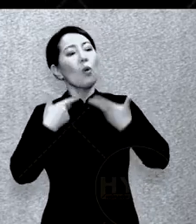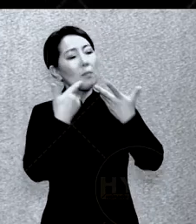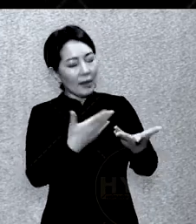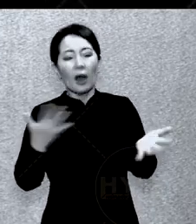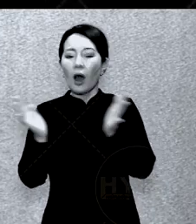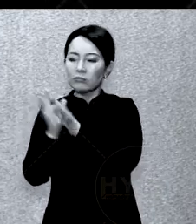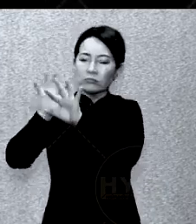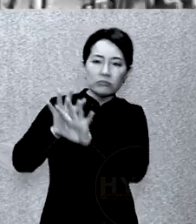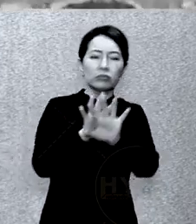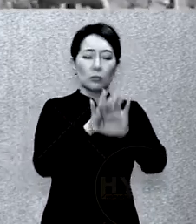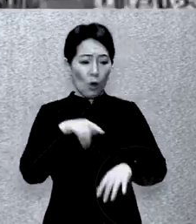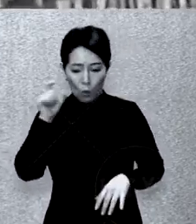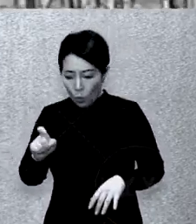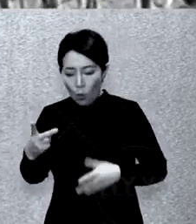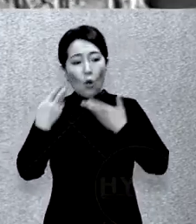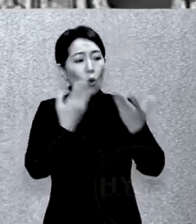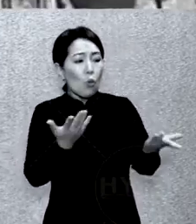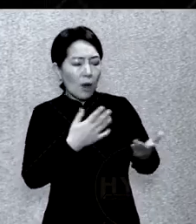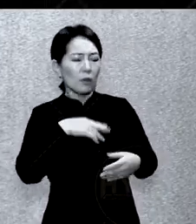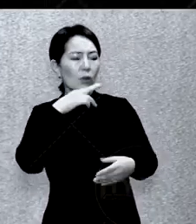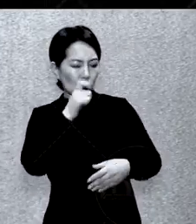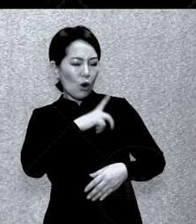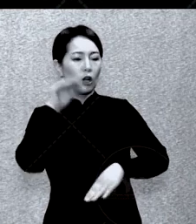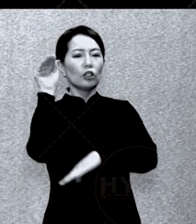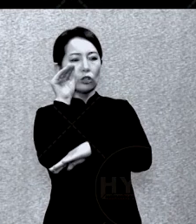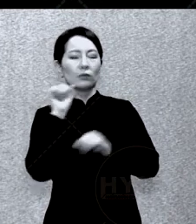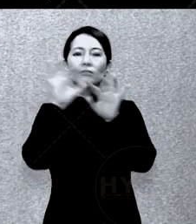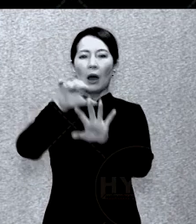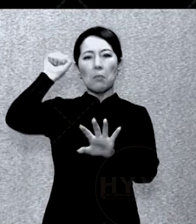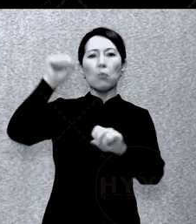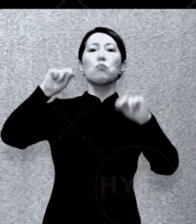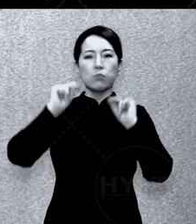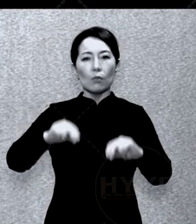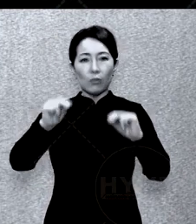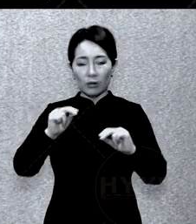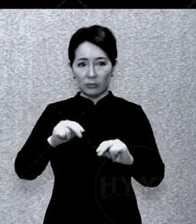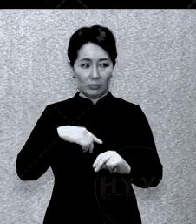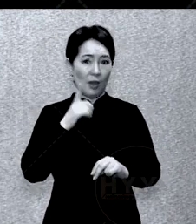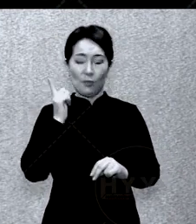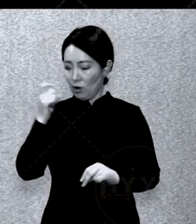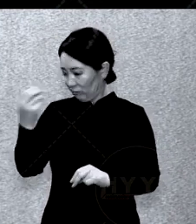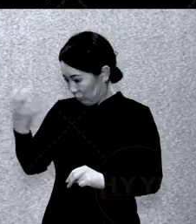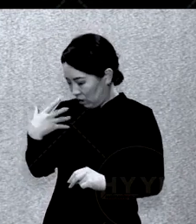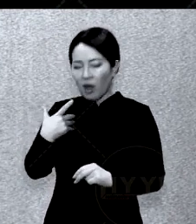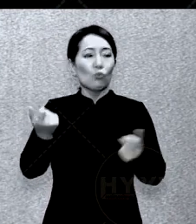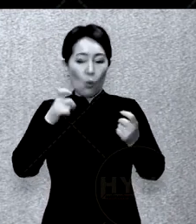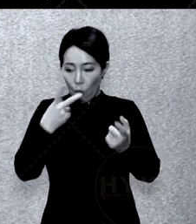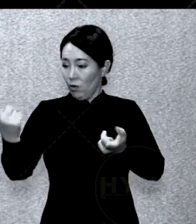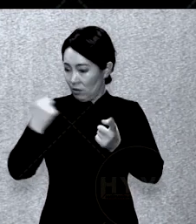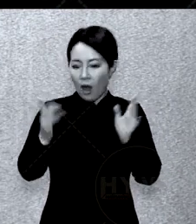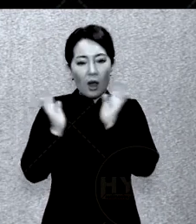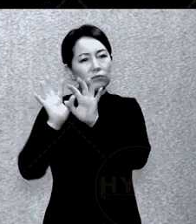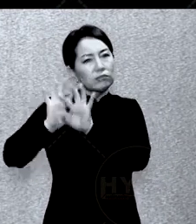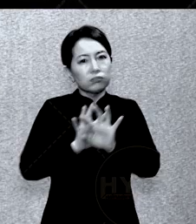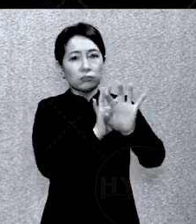одоо танартай нийлүүлээд явуулъя. Тэг одоо төлөөлөл болоод очиод тэр одоо талбай дээр чагсгий гэж хэлээд ингээ хүүгээ бидэрт